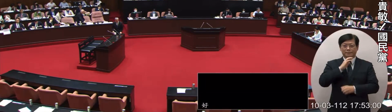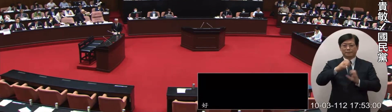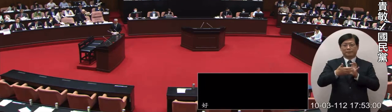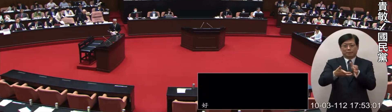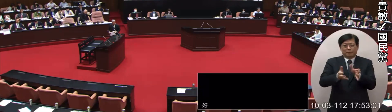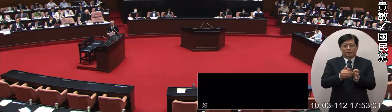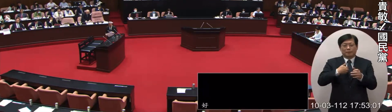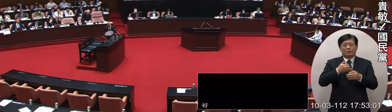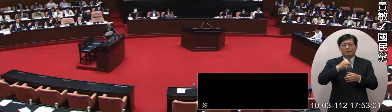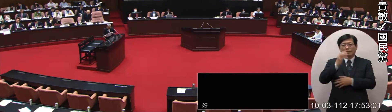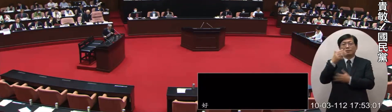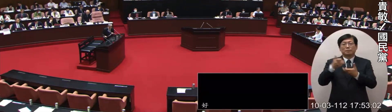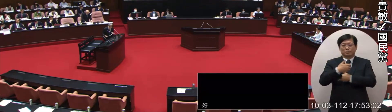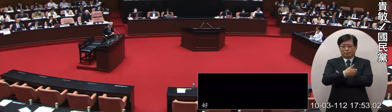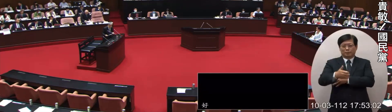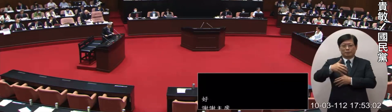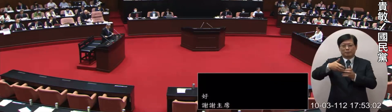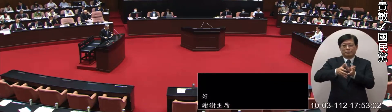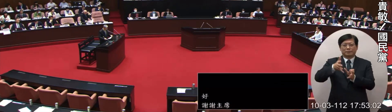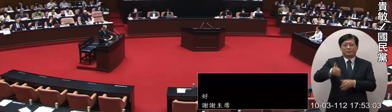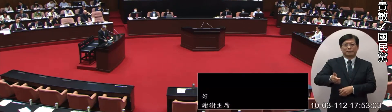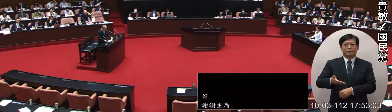财政部庄部长。 财政部庄部长。